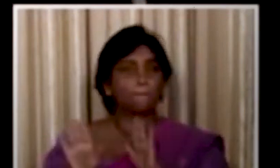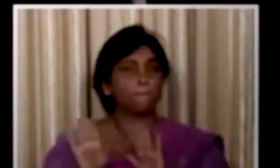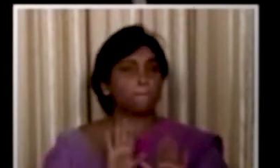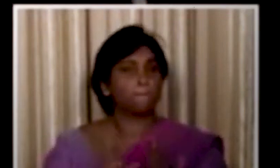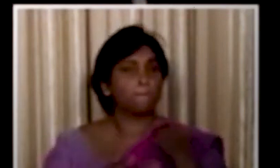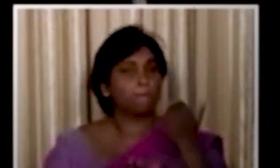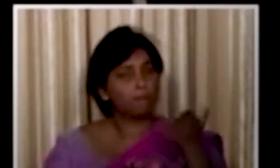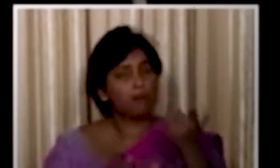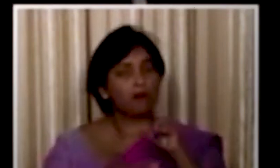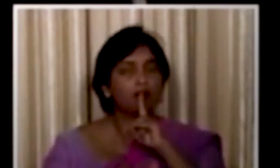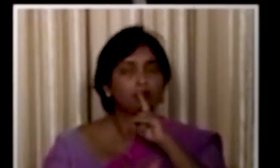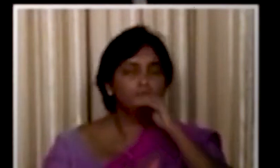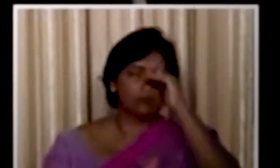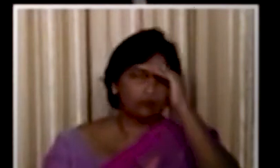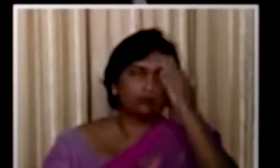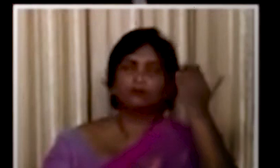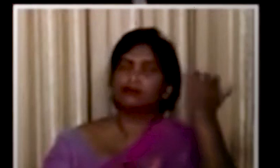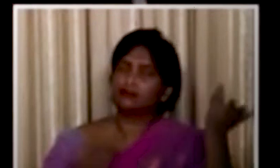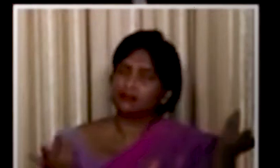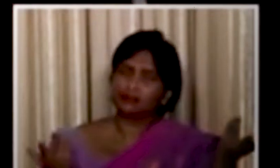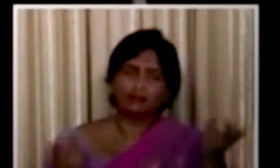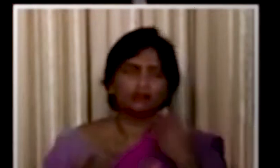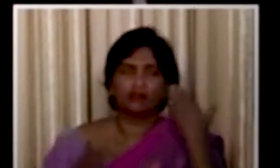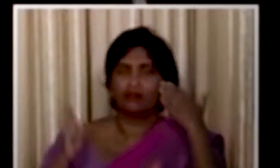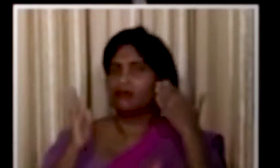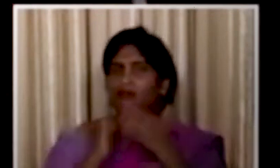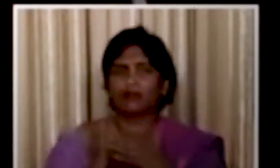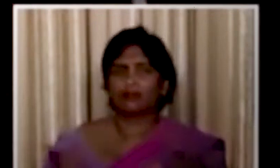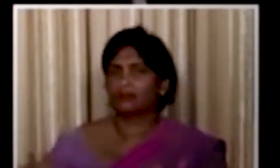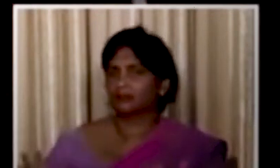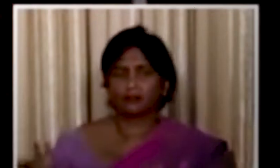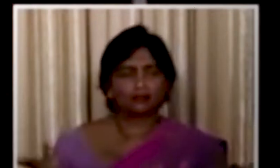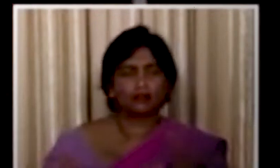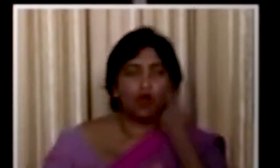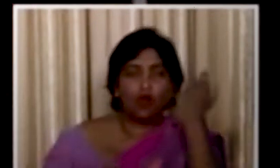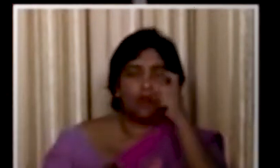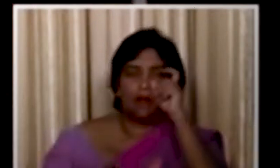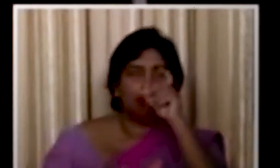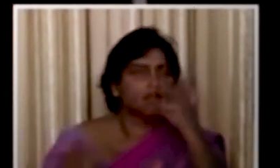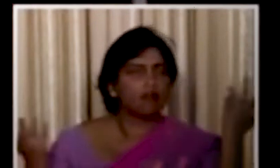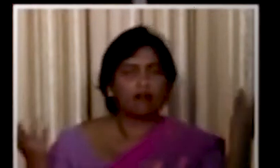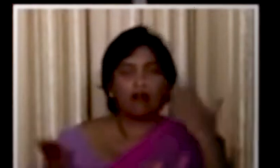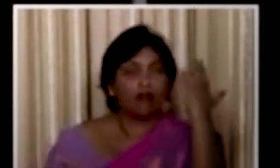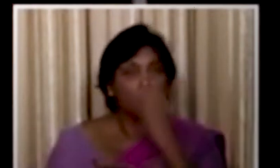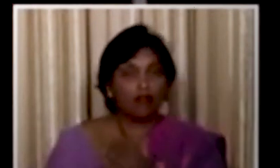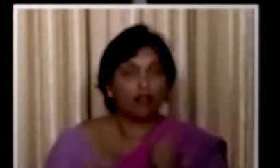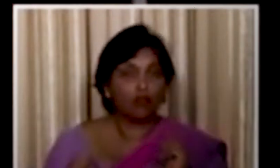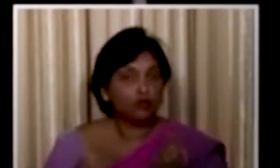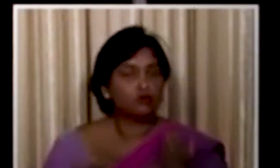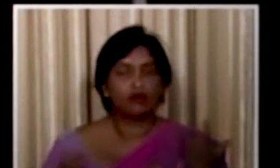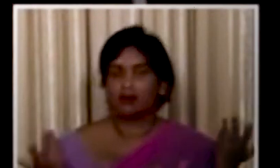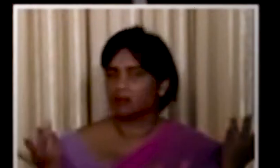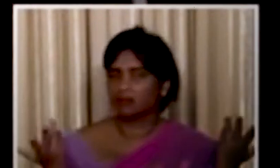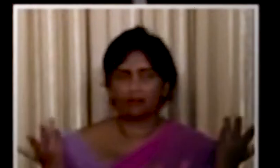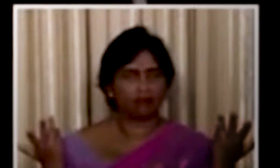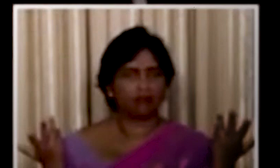முடியாத சூழ்நிலையில்தான் தற்பொழுது இருக்கிறார்கள். ஆகவே இந்த துப்பாக்கி கலாச்சாரத்தை